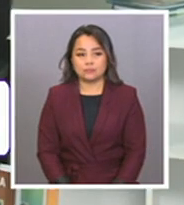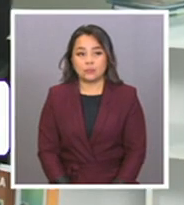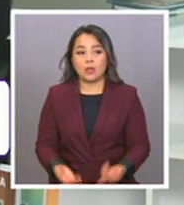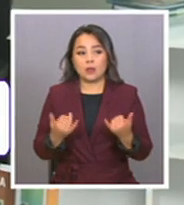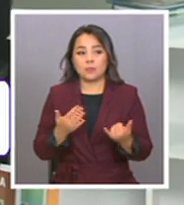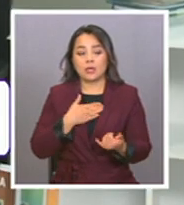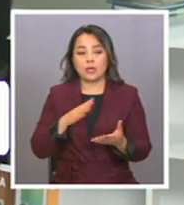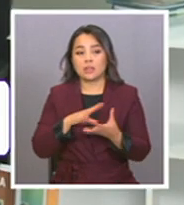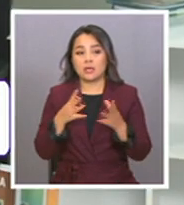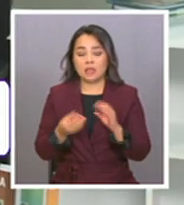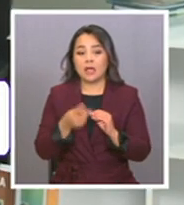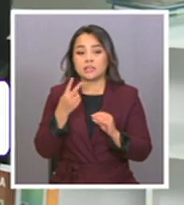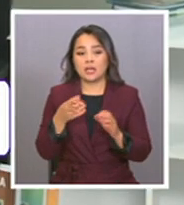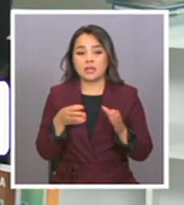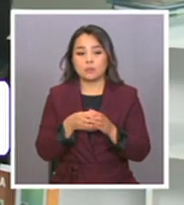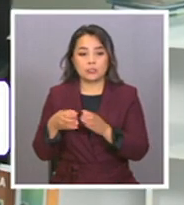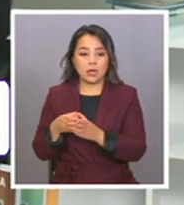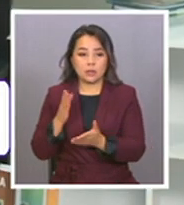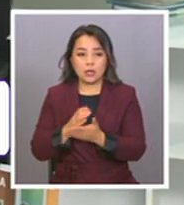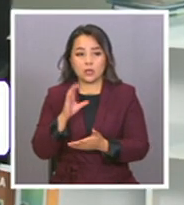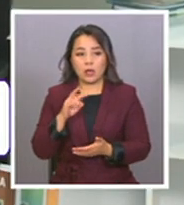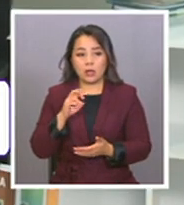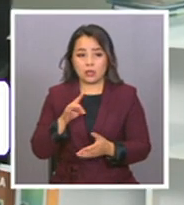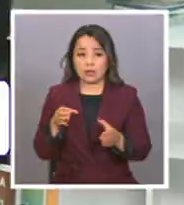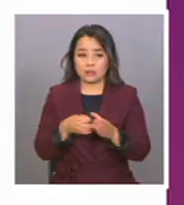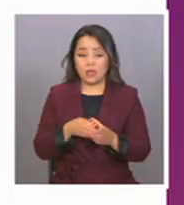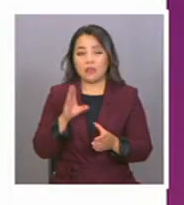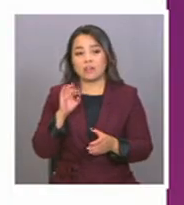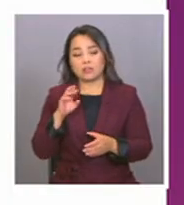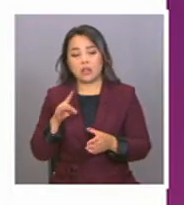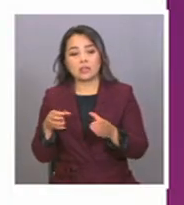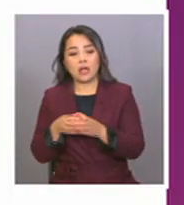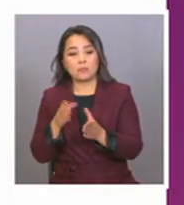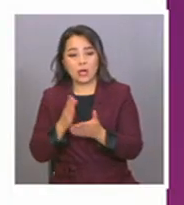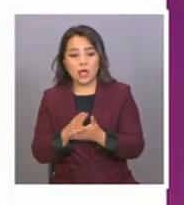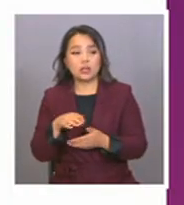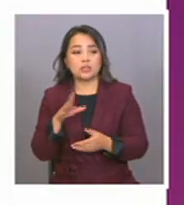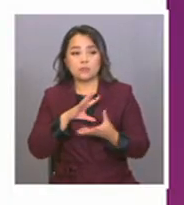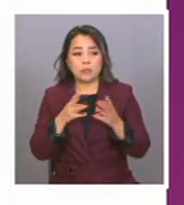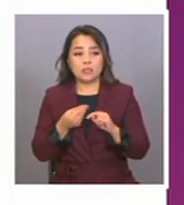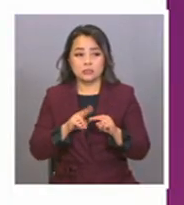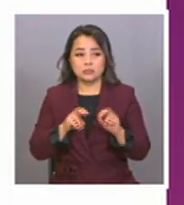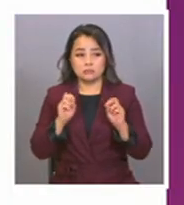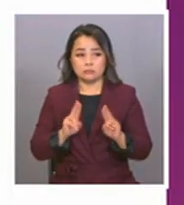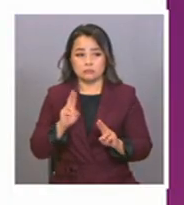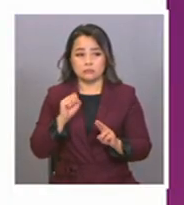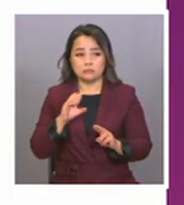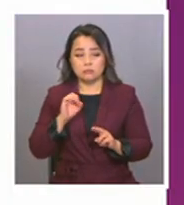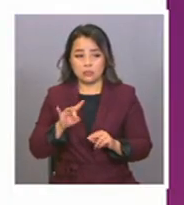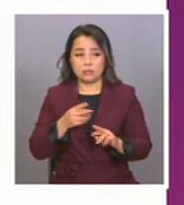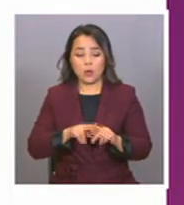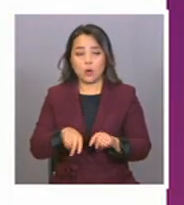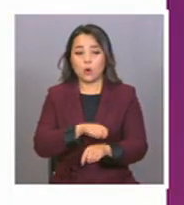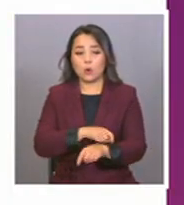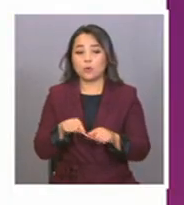шамалар екке бөлінеді. Скалярлық шама, векторлық шама. Скалярлық шамалар, оған мысал келтіретін болсақ, ол